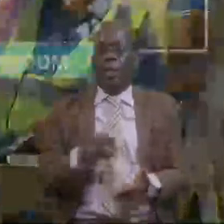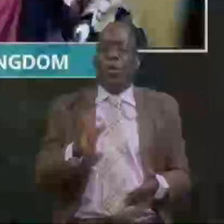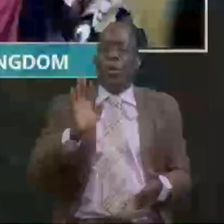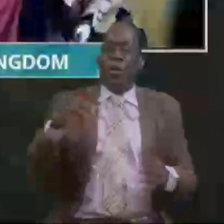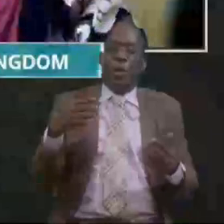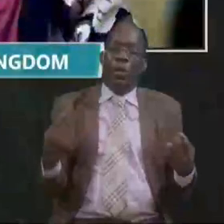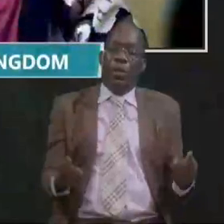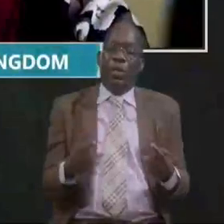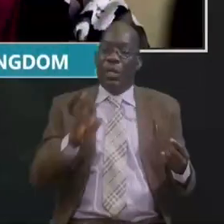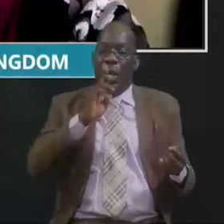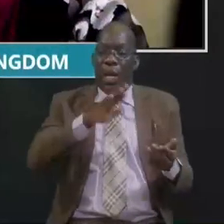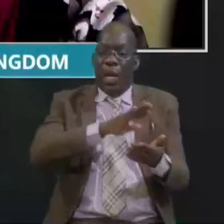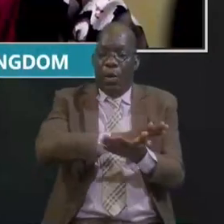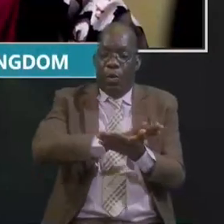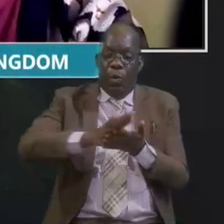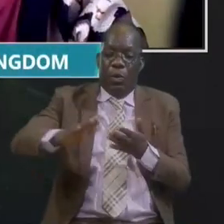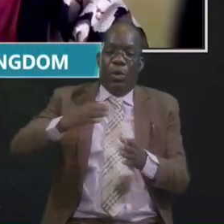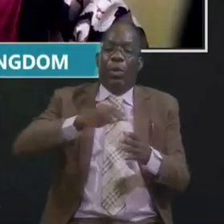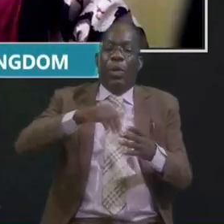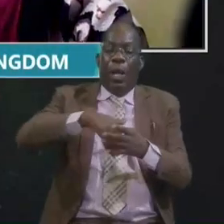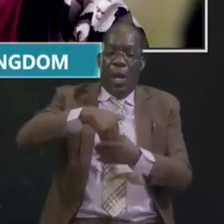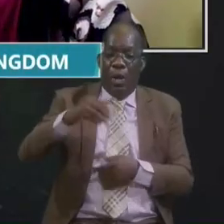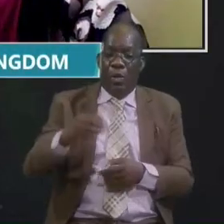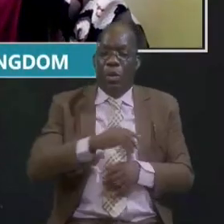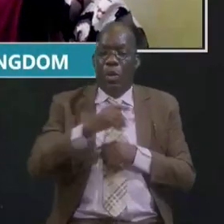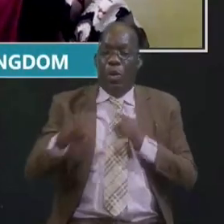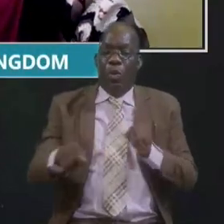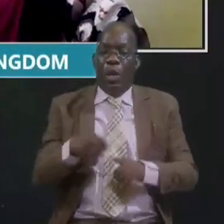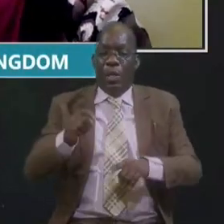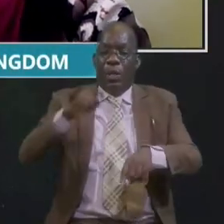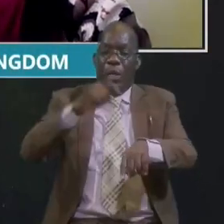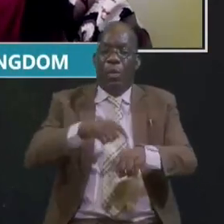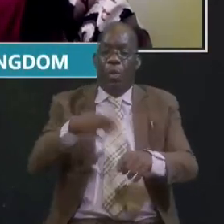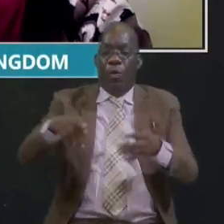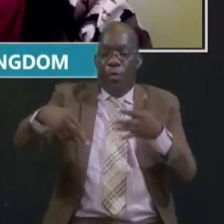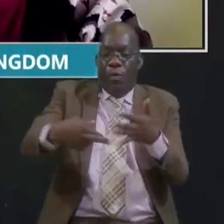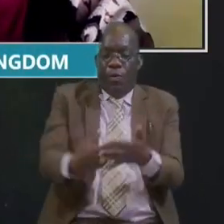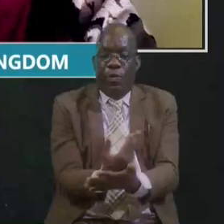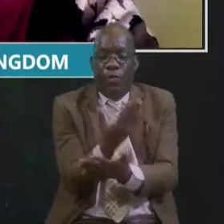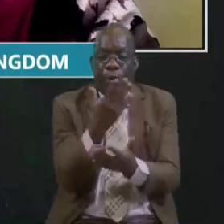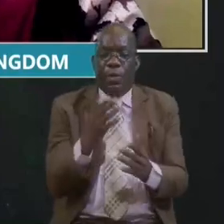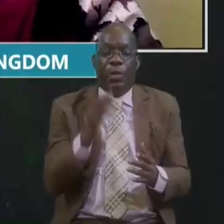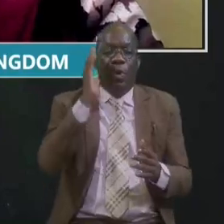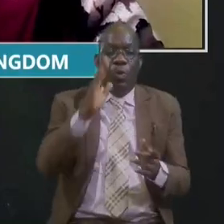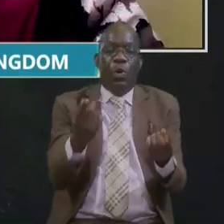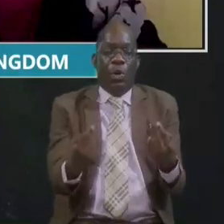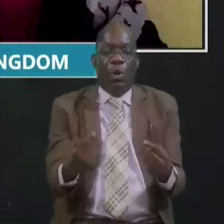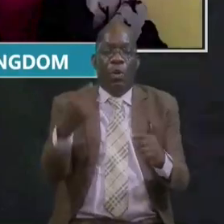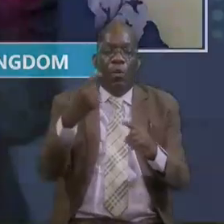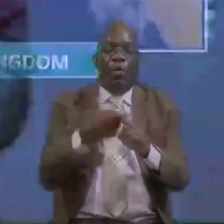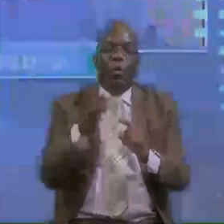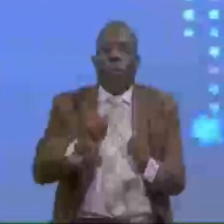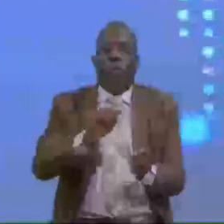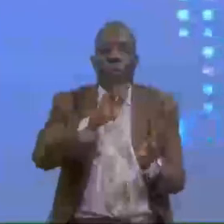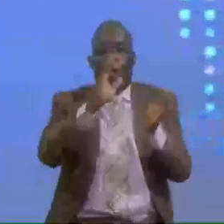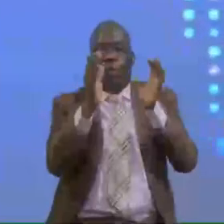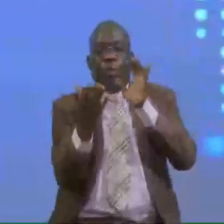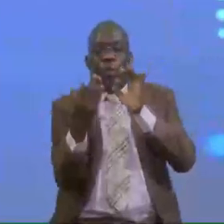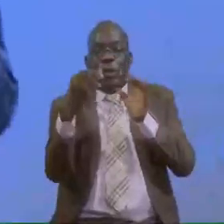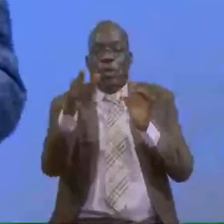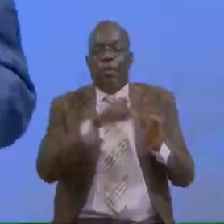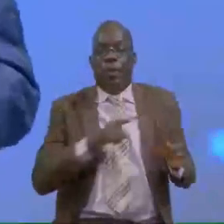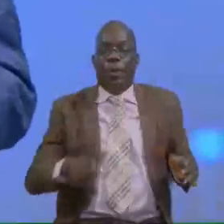Alors, tes péchés sont effacés afin que des temps de rafraîchissement viennent de la part du Seigneur.